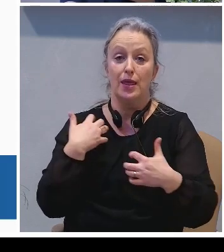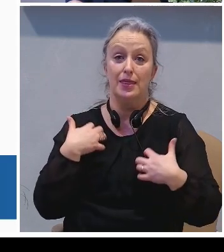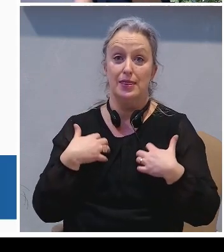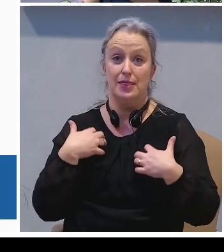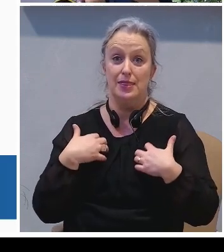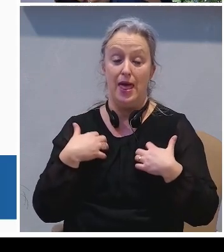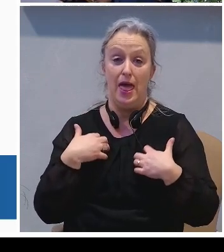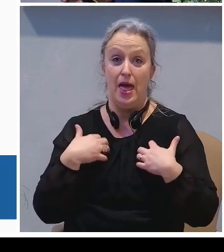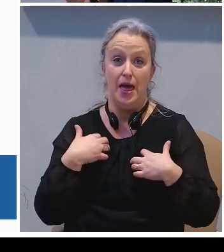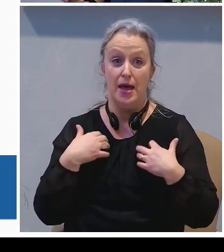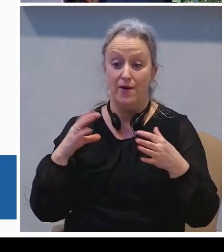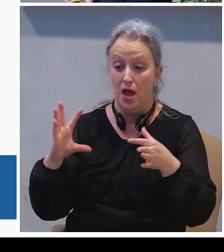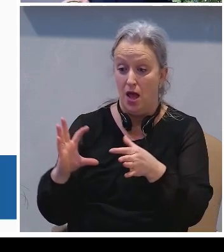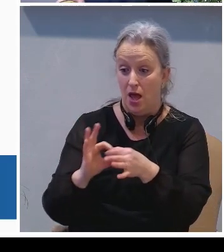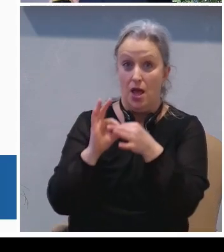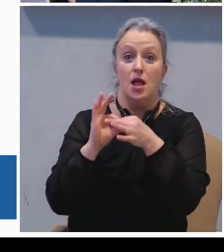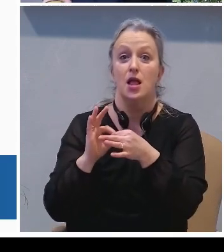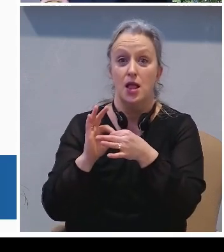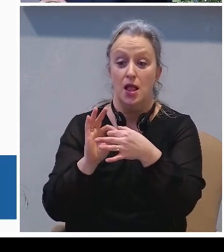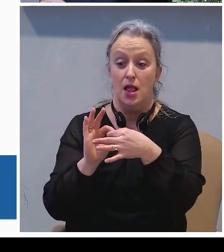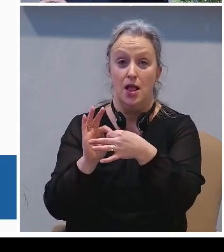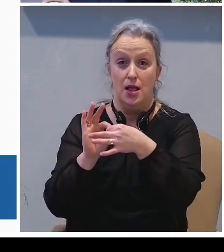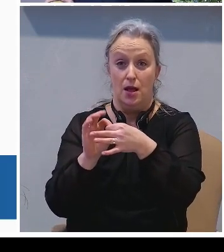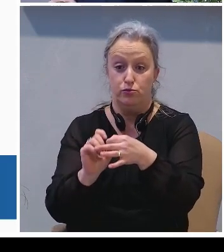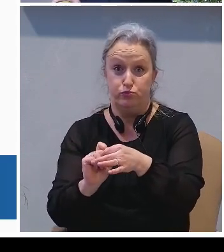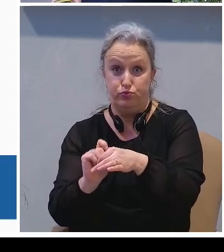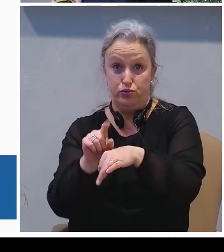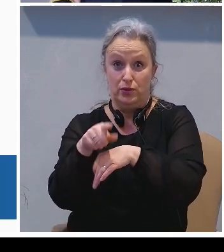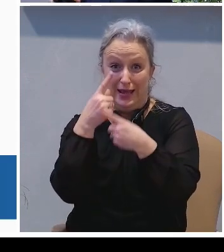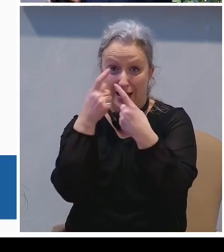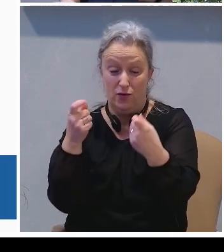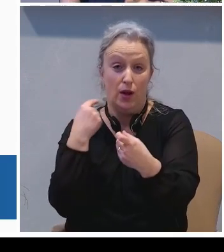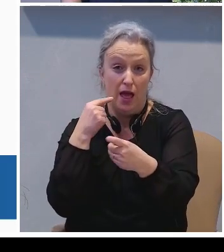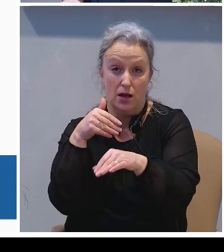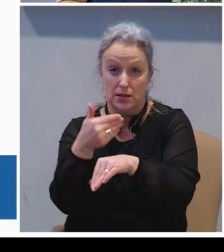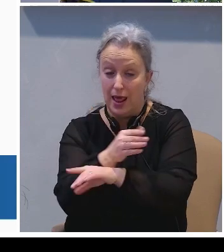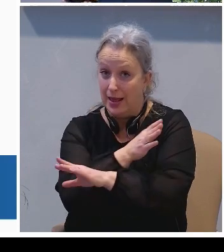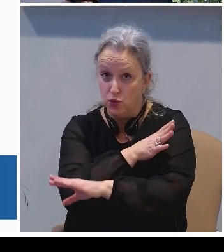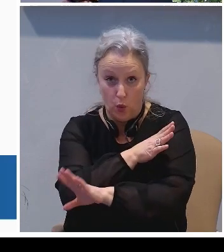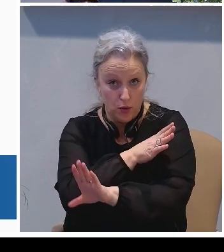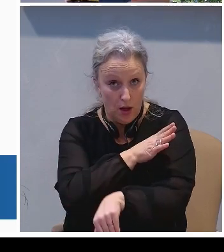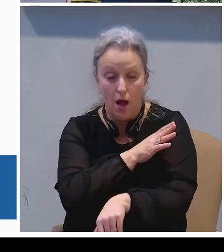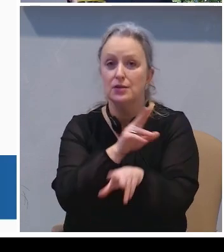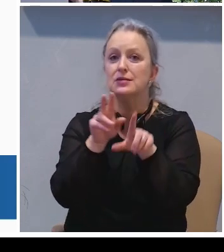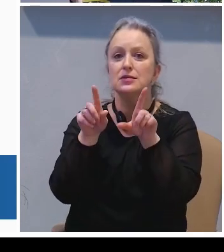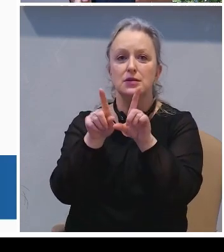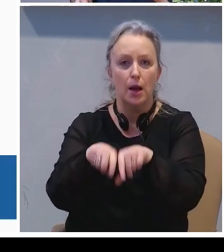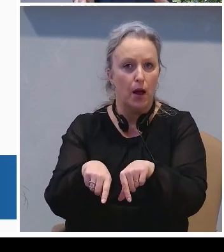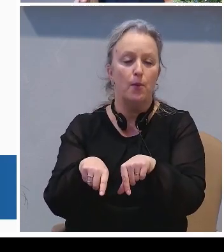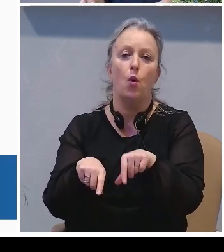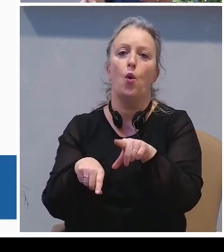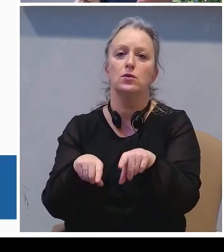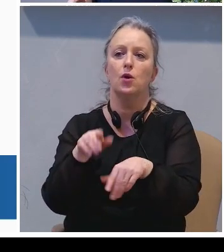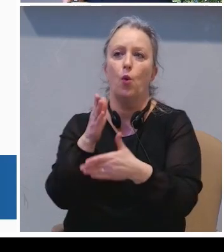üle sünapsi anda or üle signaale possibly a lihasele, failure of the nerve siis on to pass samamoodi impulses olemas across teatud synapses to tüüpi